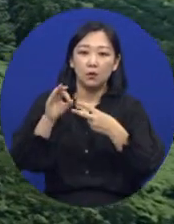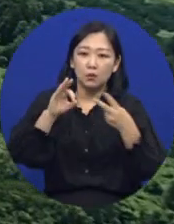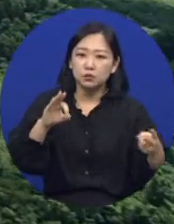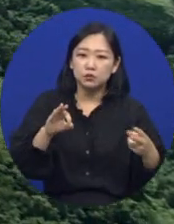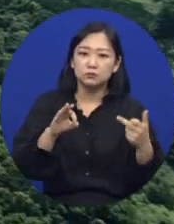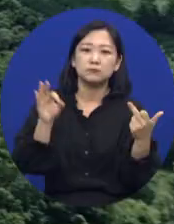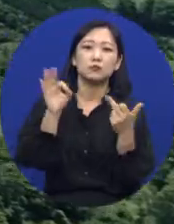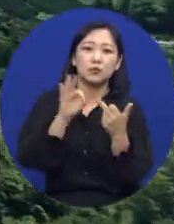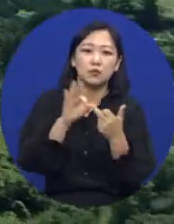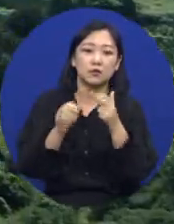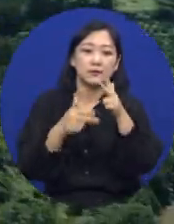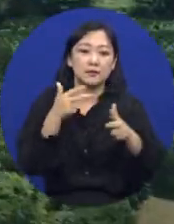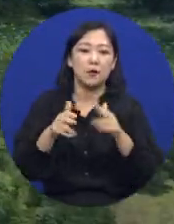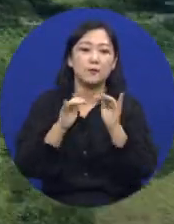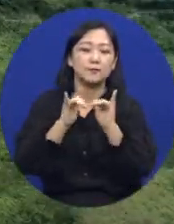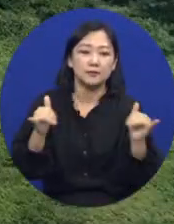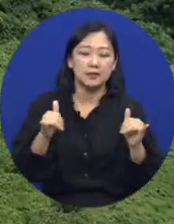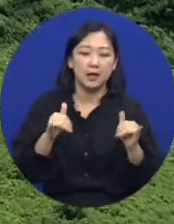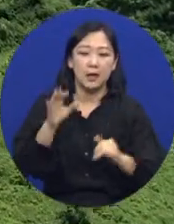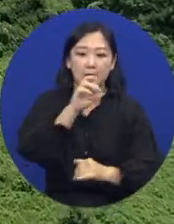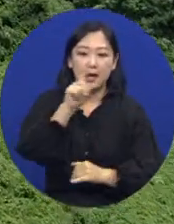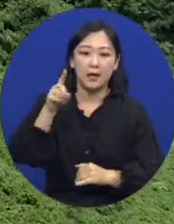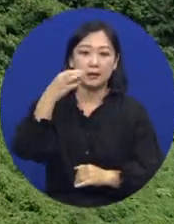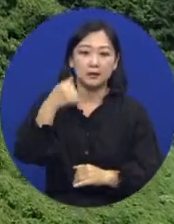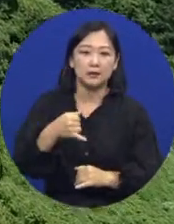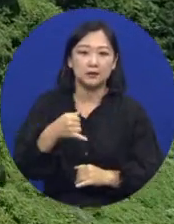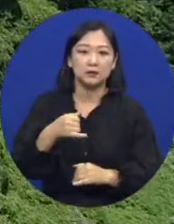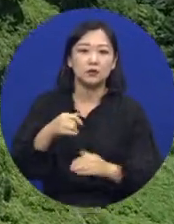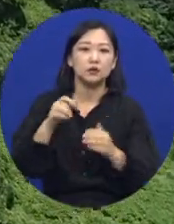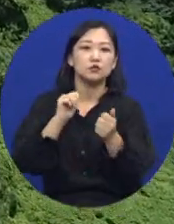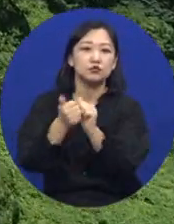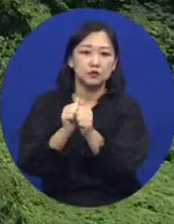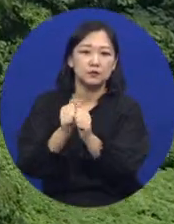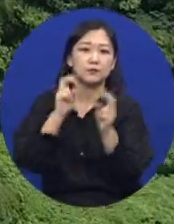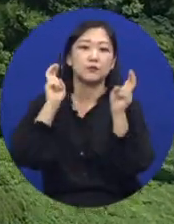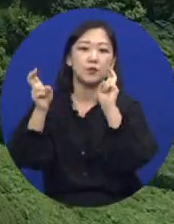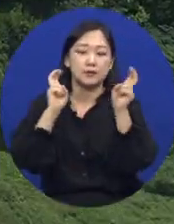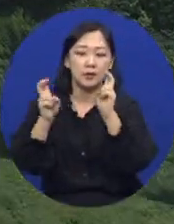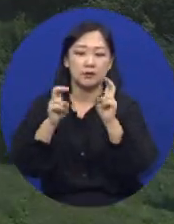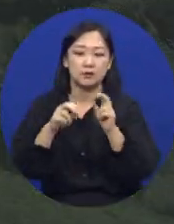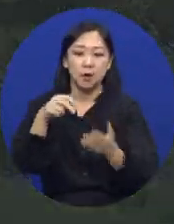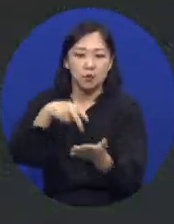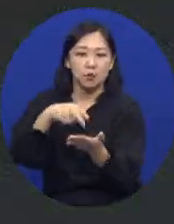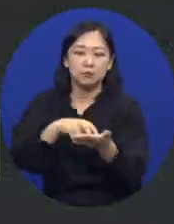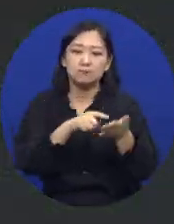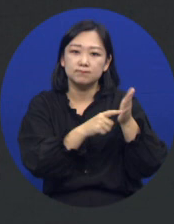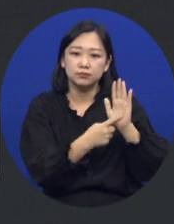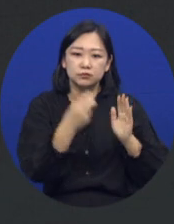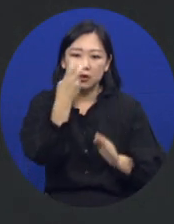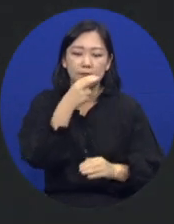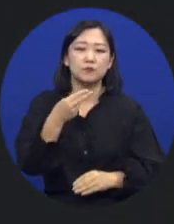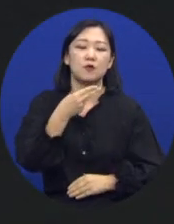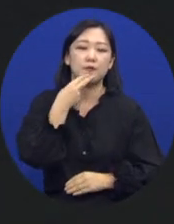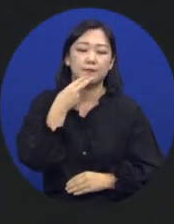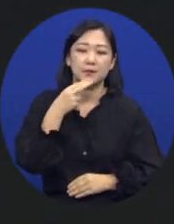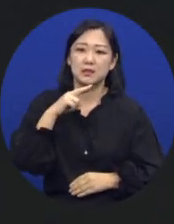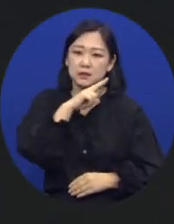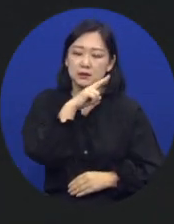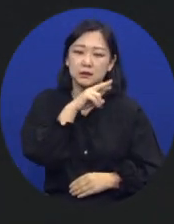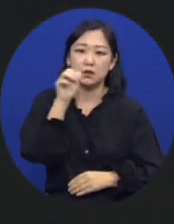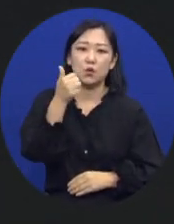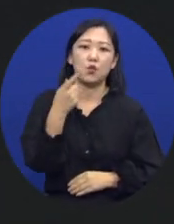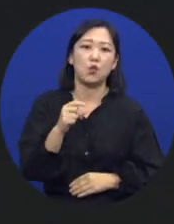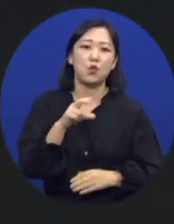민간 특례 사업자인 오등봉 아트파크 주식회사는 보도 자료를 내고 제대로 된 검증 없이 의혹을 제기한